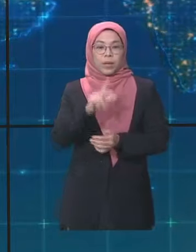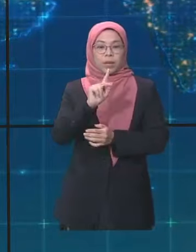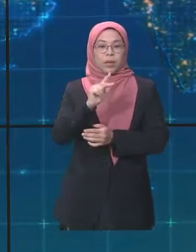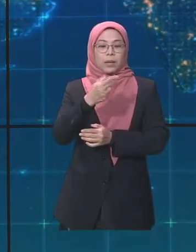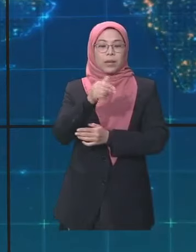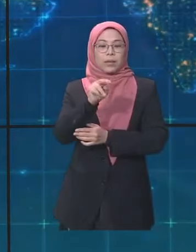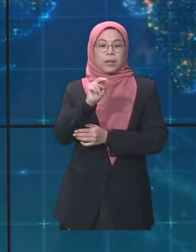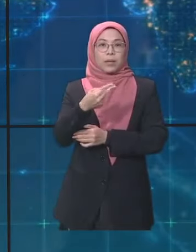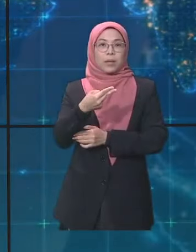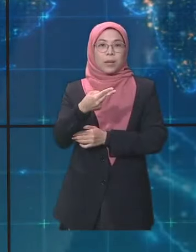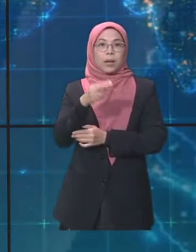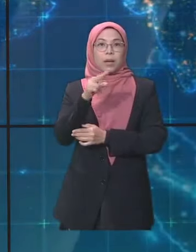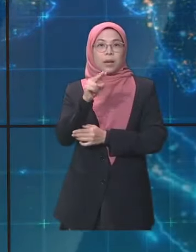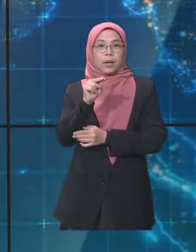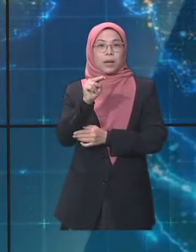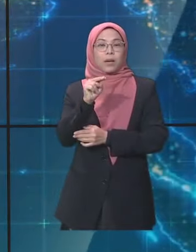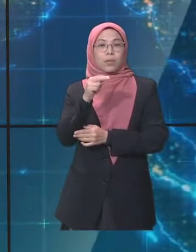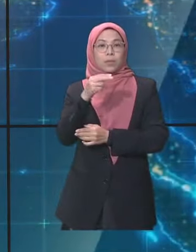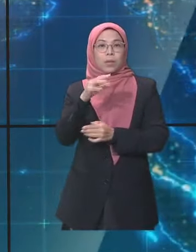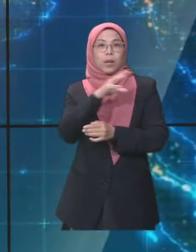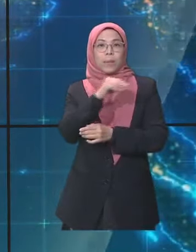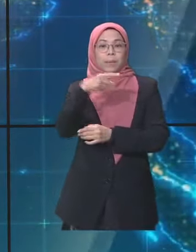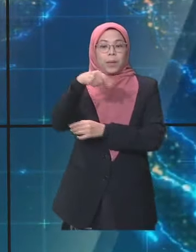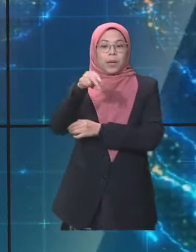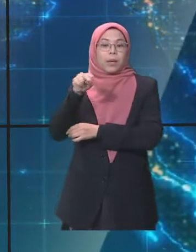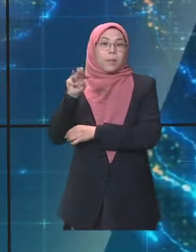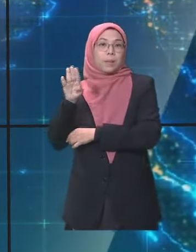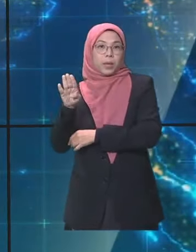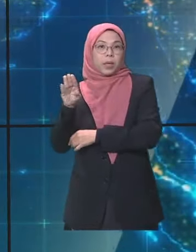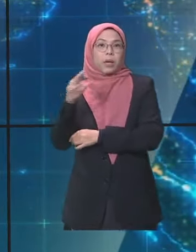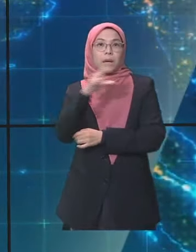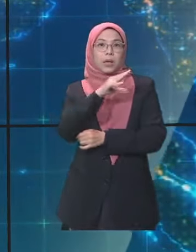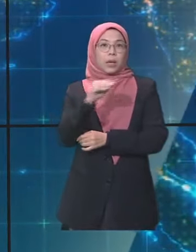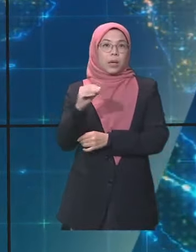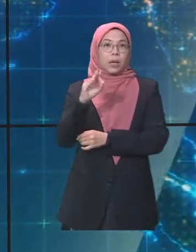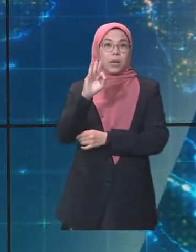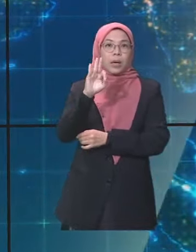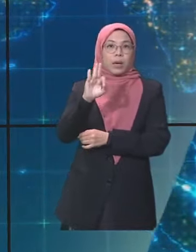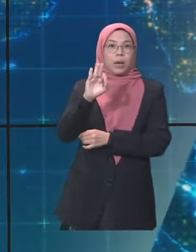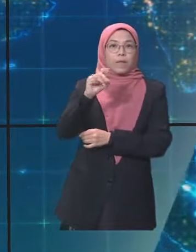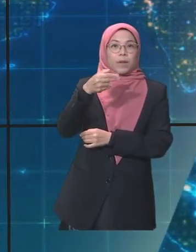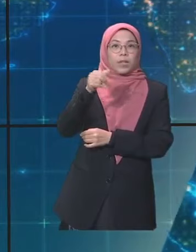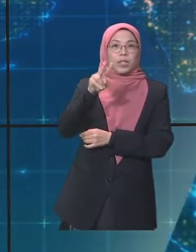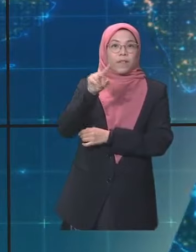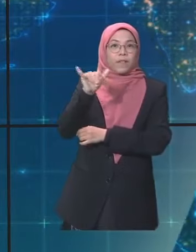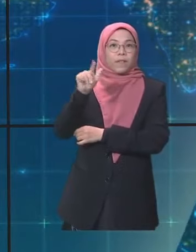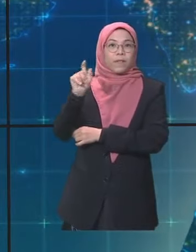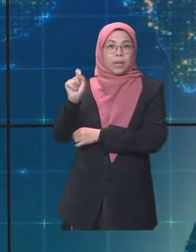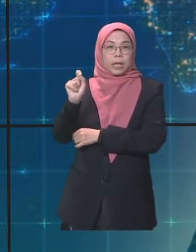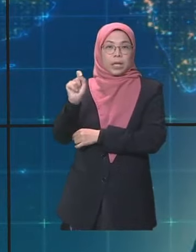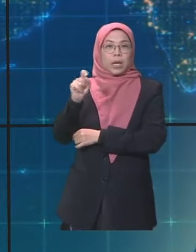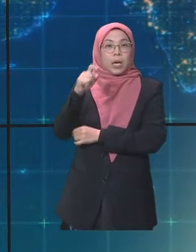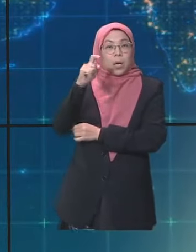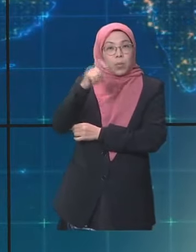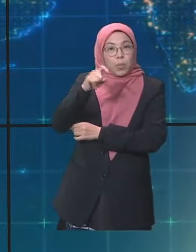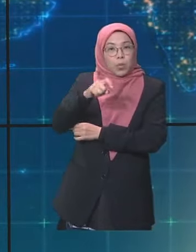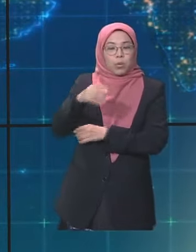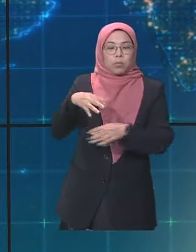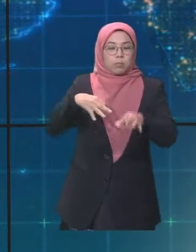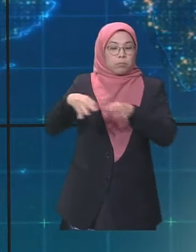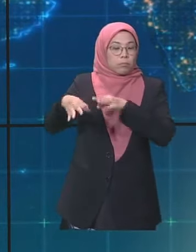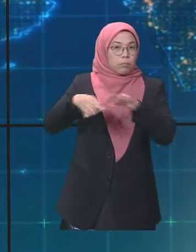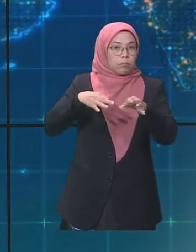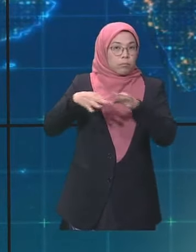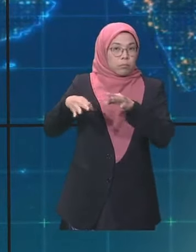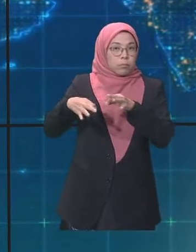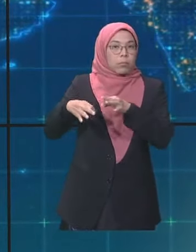Khazanah Nasional Berhad, Khazanah Permodalan Nasional Berhad, PNB dan FashionValet Sdn Bhd, FashionValet perlu